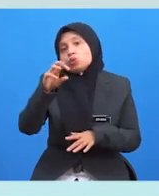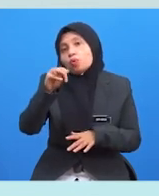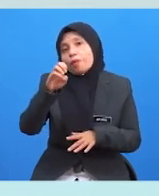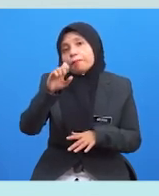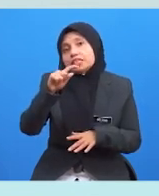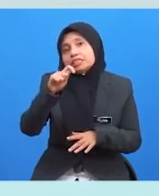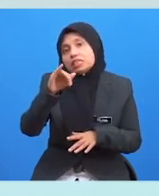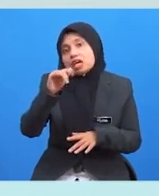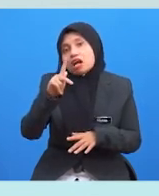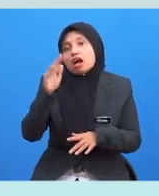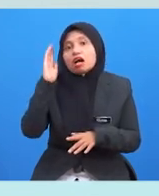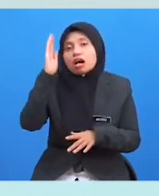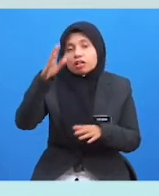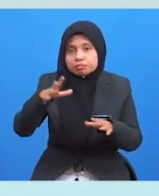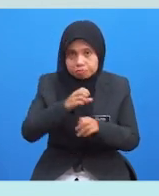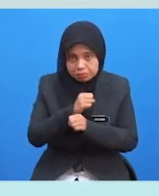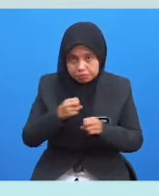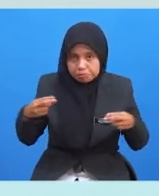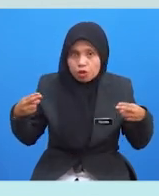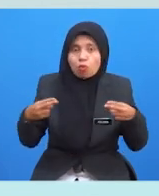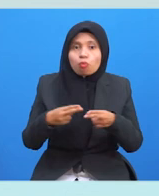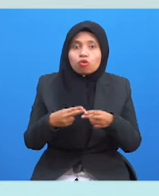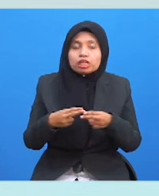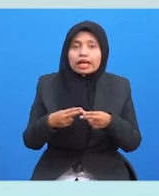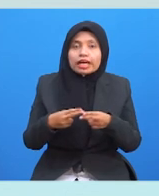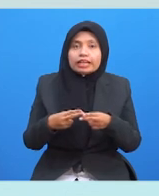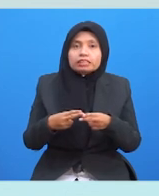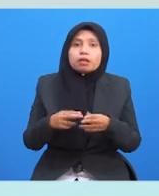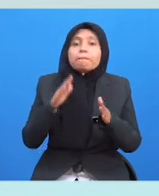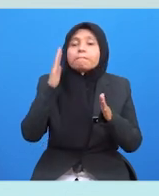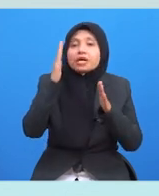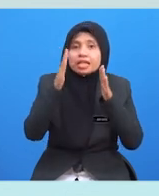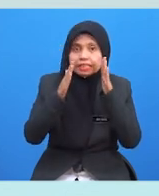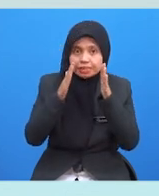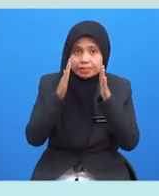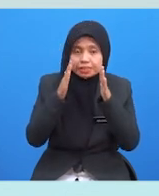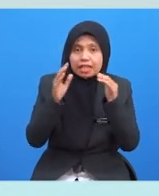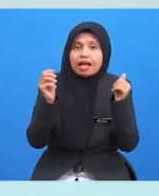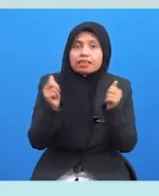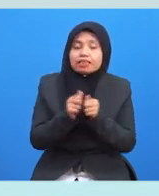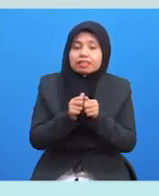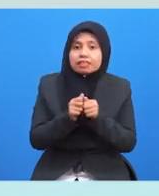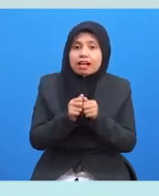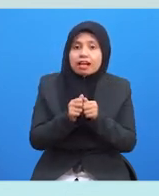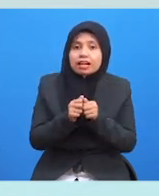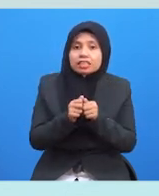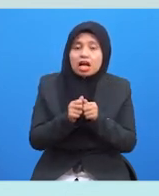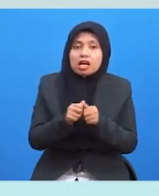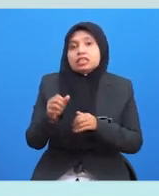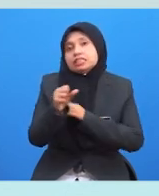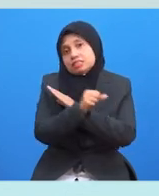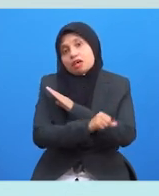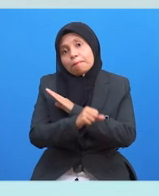akan dapat menghubungkan Semenanjung Malaysia dengan Sarawak